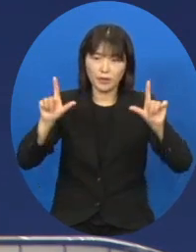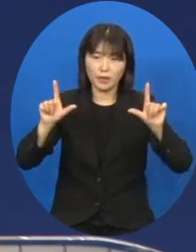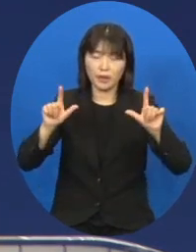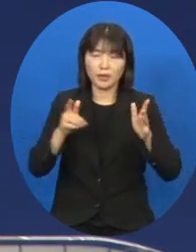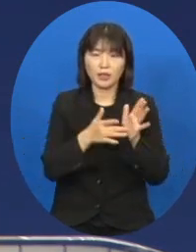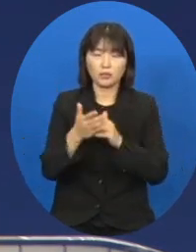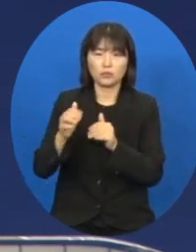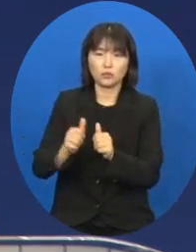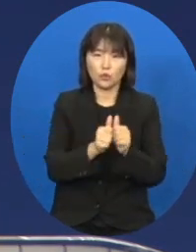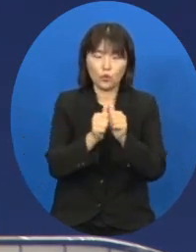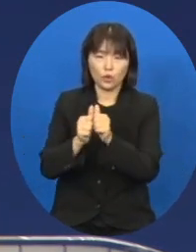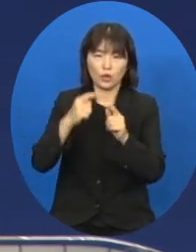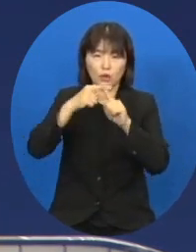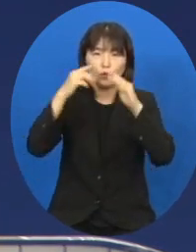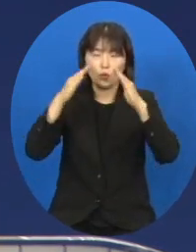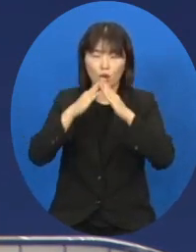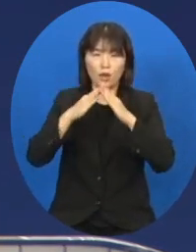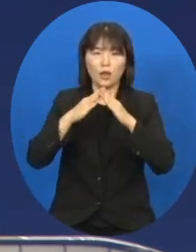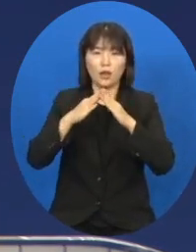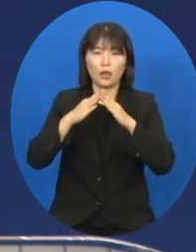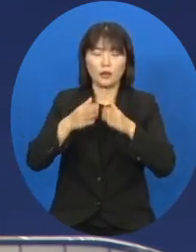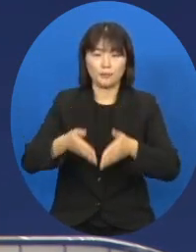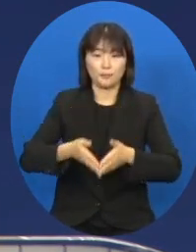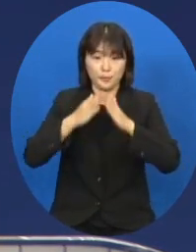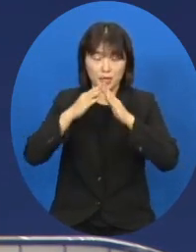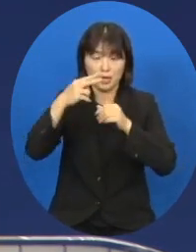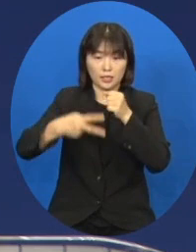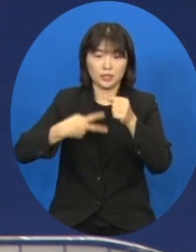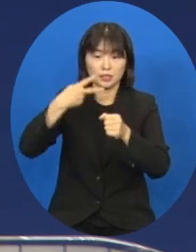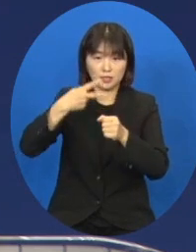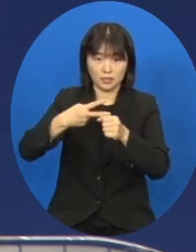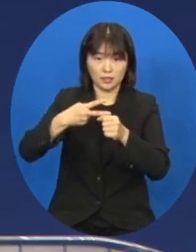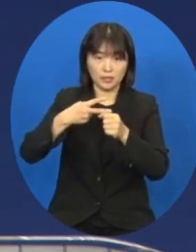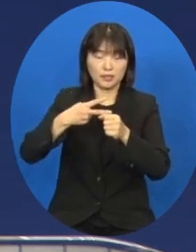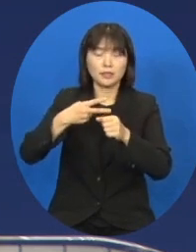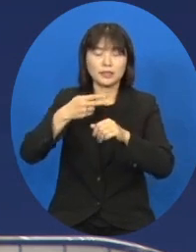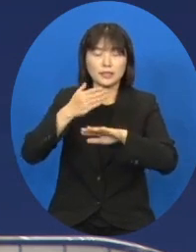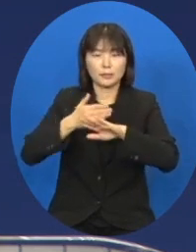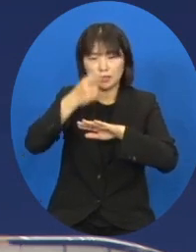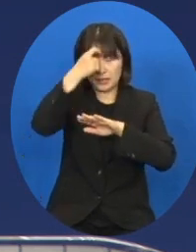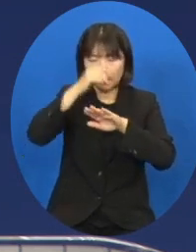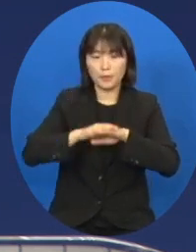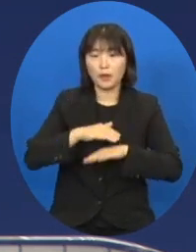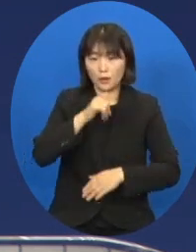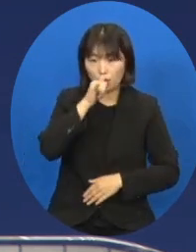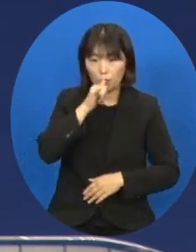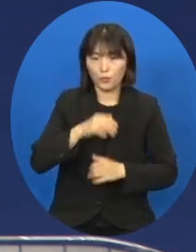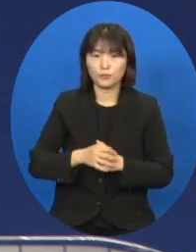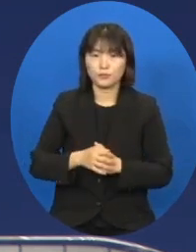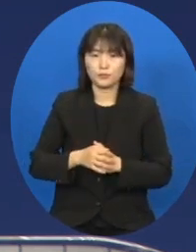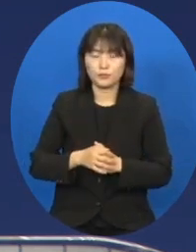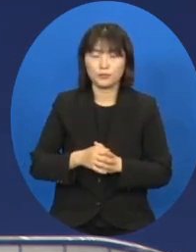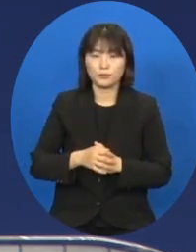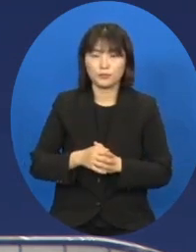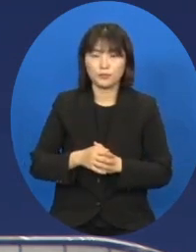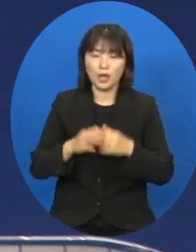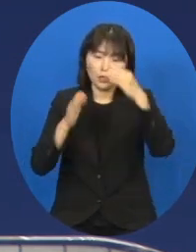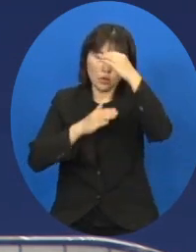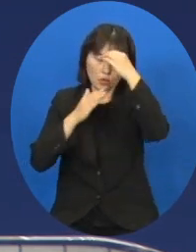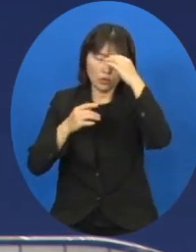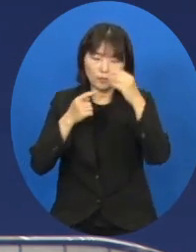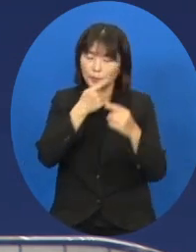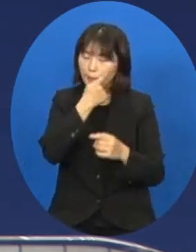예수 동행교회 2주년 감사 예배가 있었는데, 그때 한 성도님이 간증을